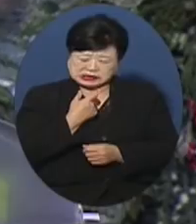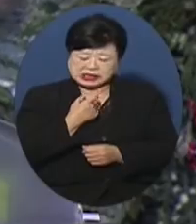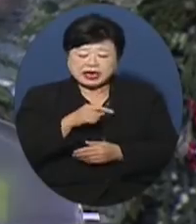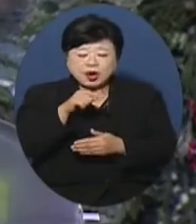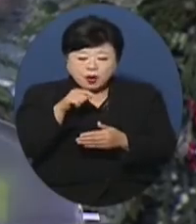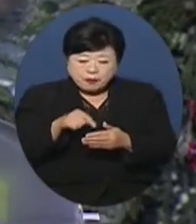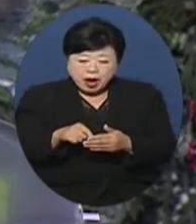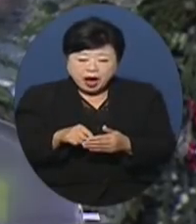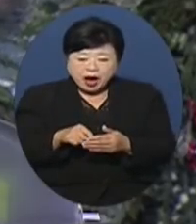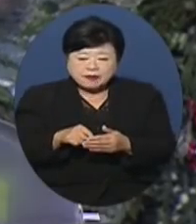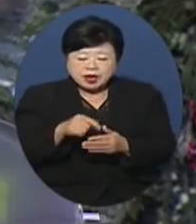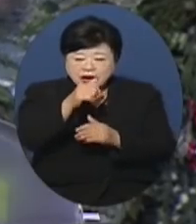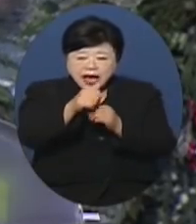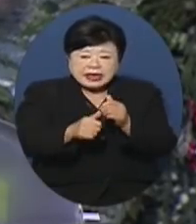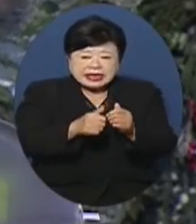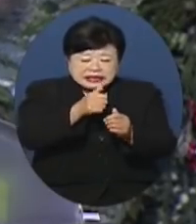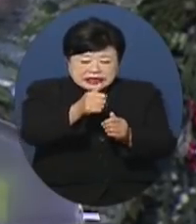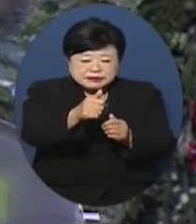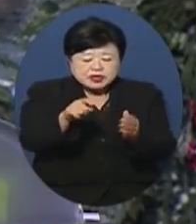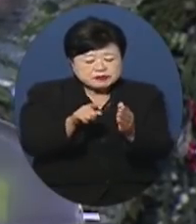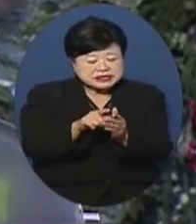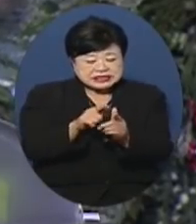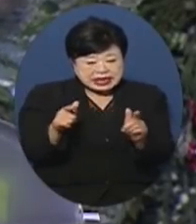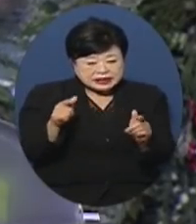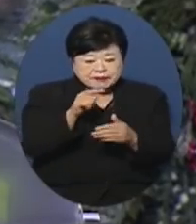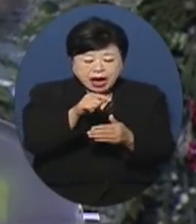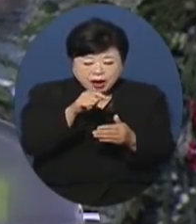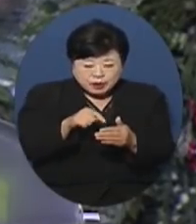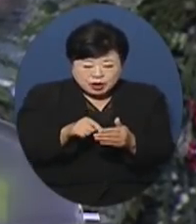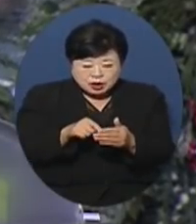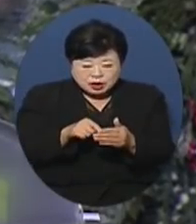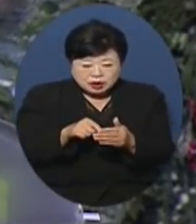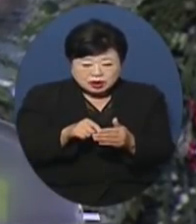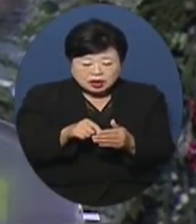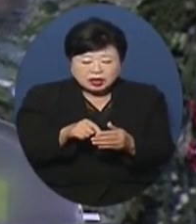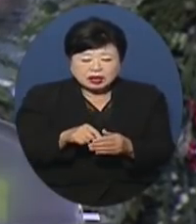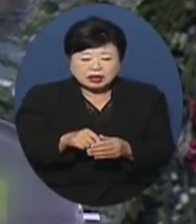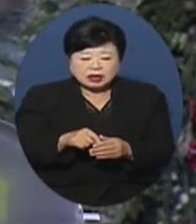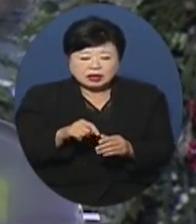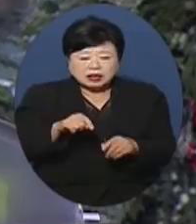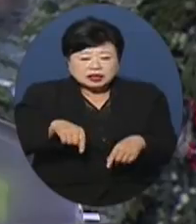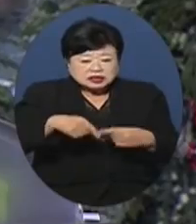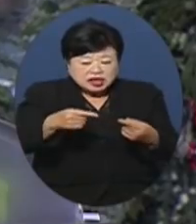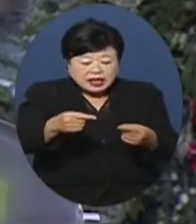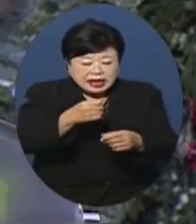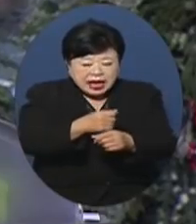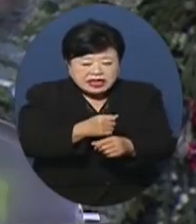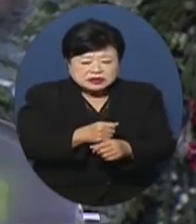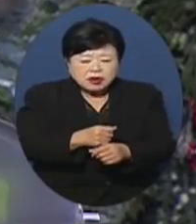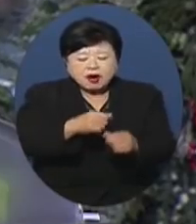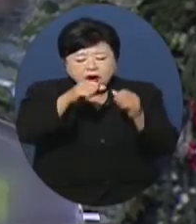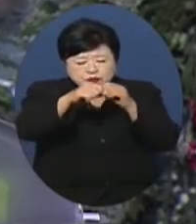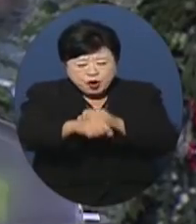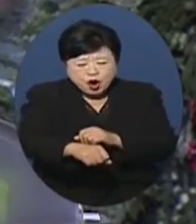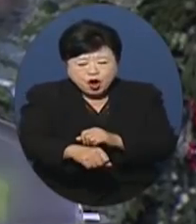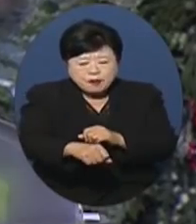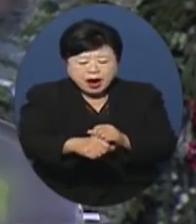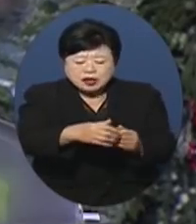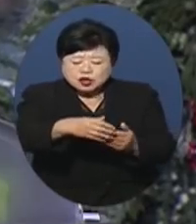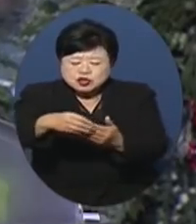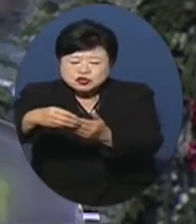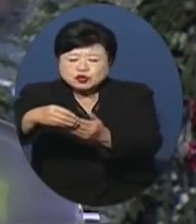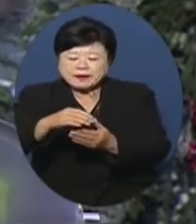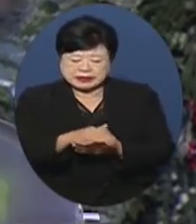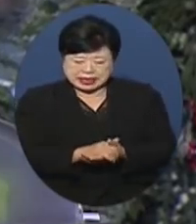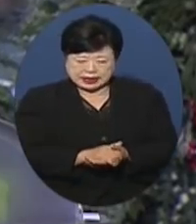마음을 하나님을 믿지 않는 마음을 넣어서 그들을 멸망으로 끌고 가는 것입니다.